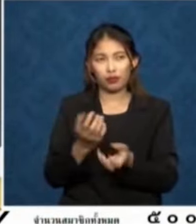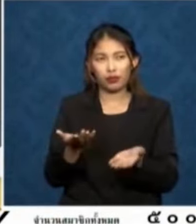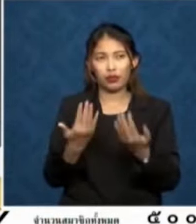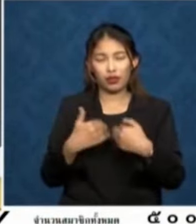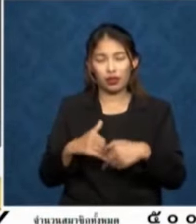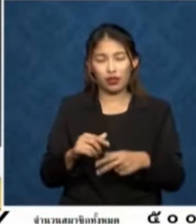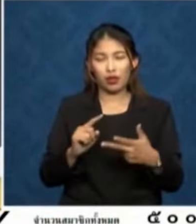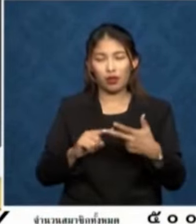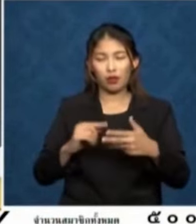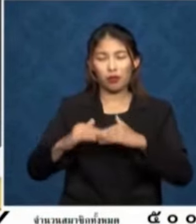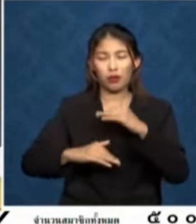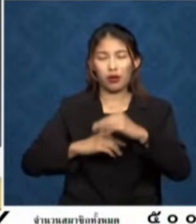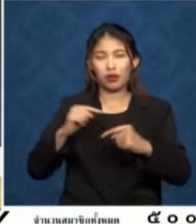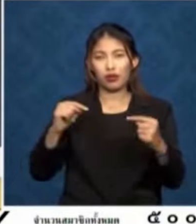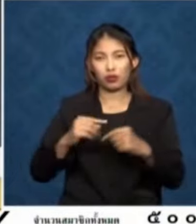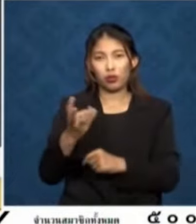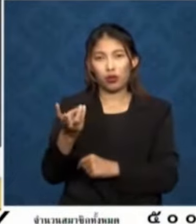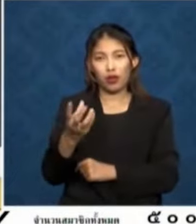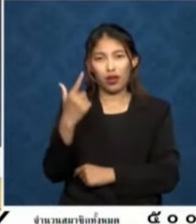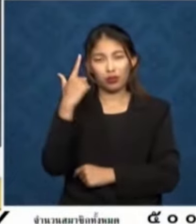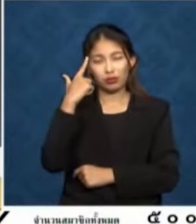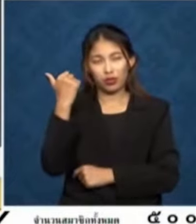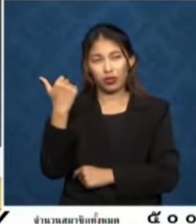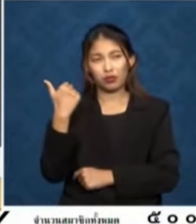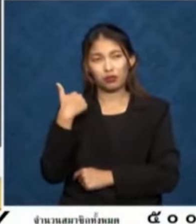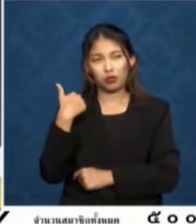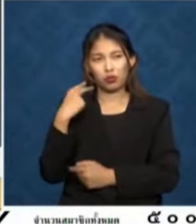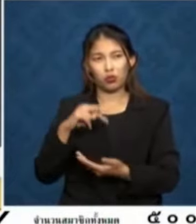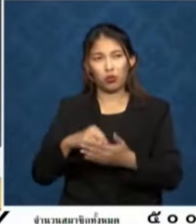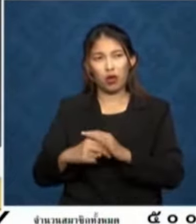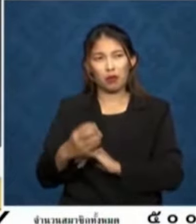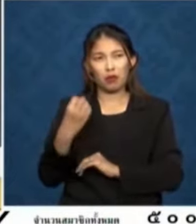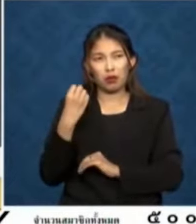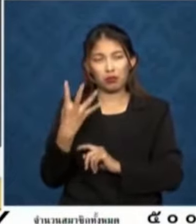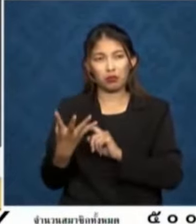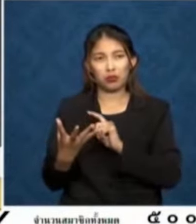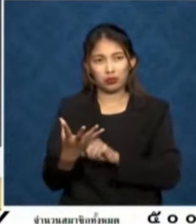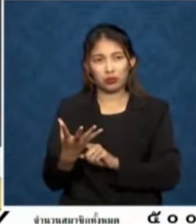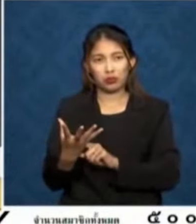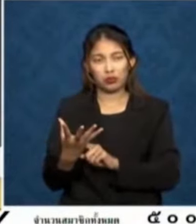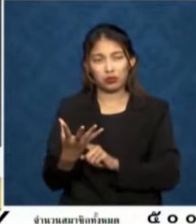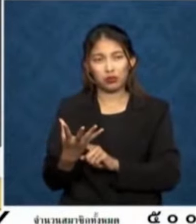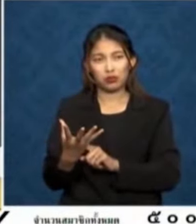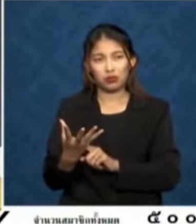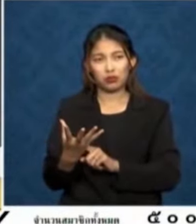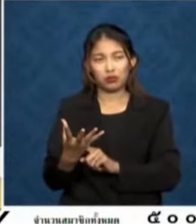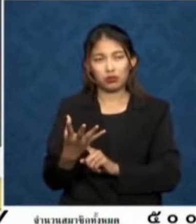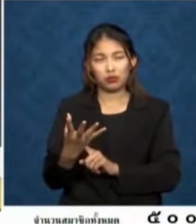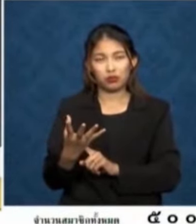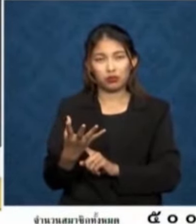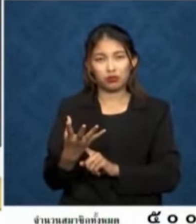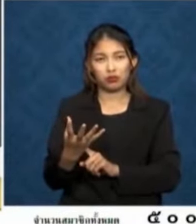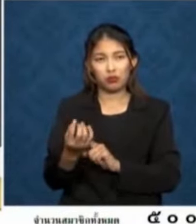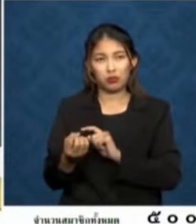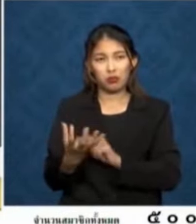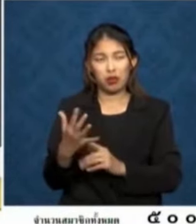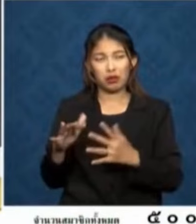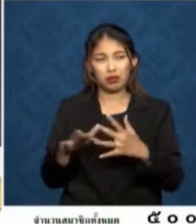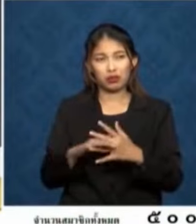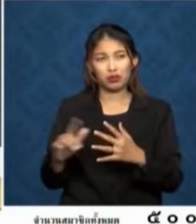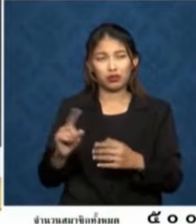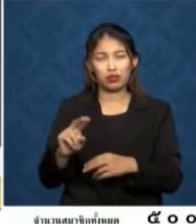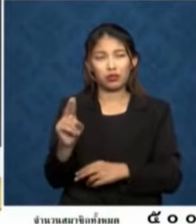ข้อมูลเข้าอัจฉริยะซึ่งมากกว่าครึ่งของงบประมาณที่ขอในโครงการนี้นะคะถูกนำไป